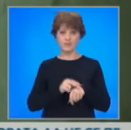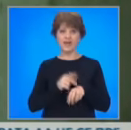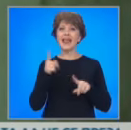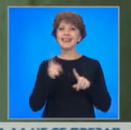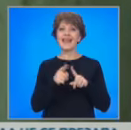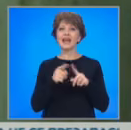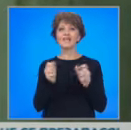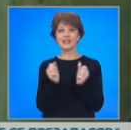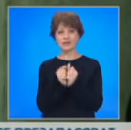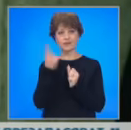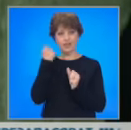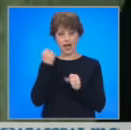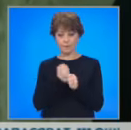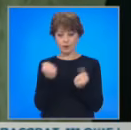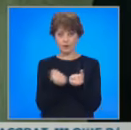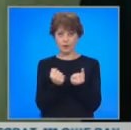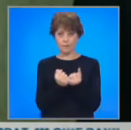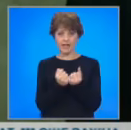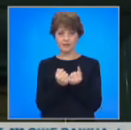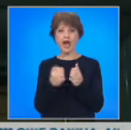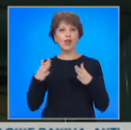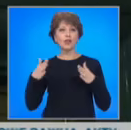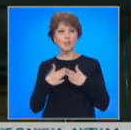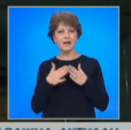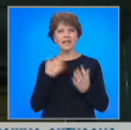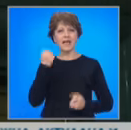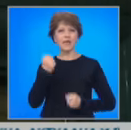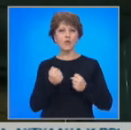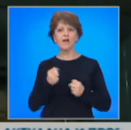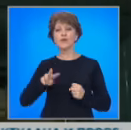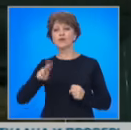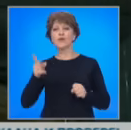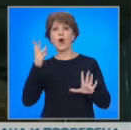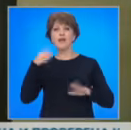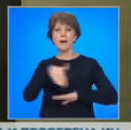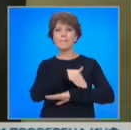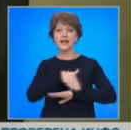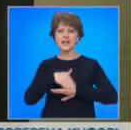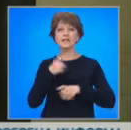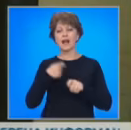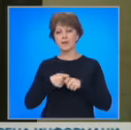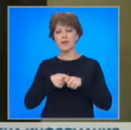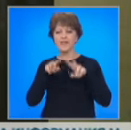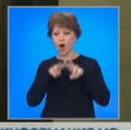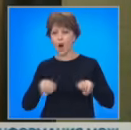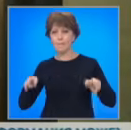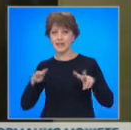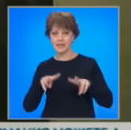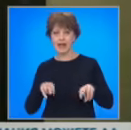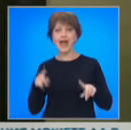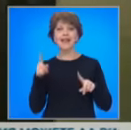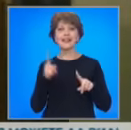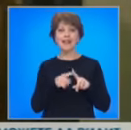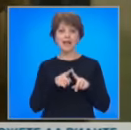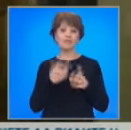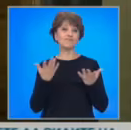задържан вчера на работното си място, а домът и колата му, както и още 8 адреса, са били претърсени. Според обвинението, Тенев е